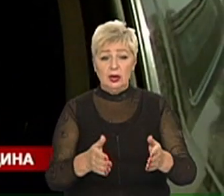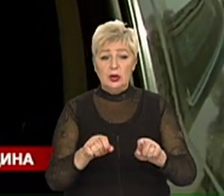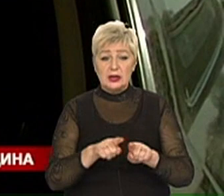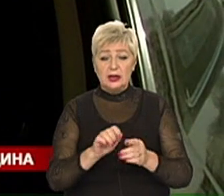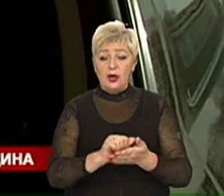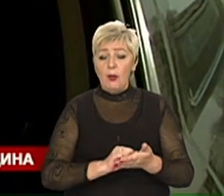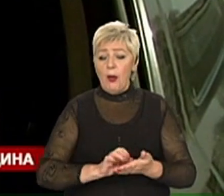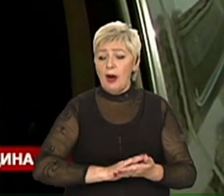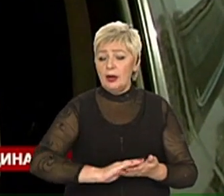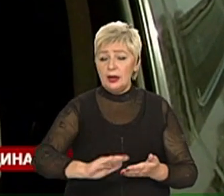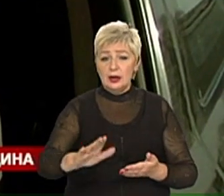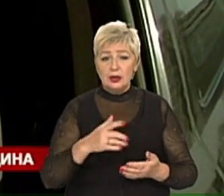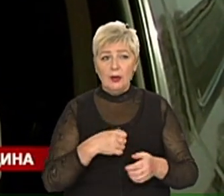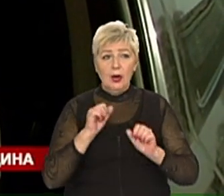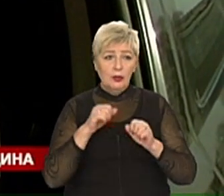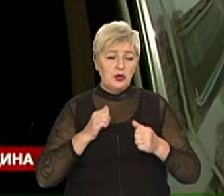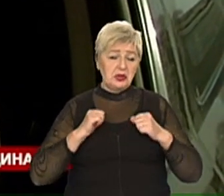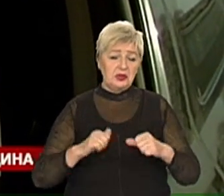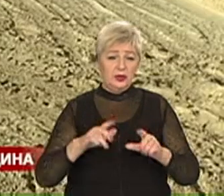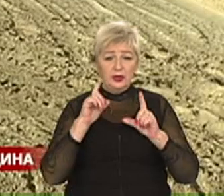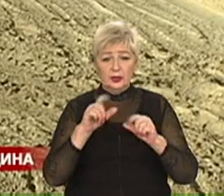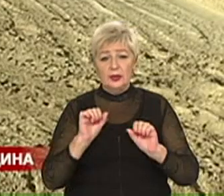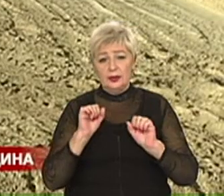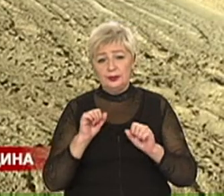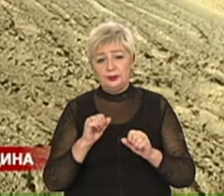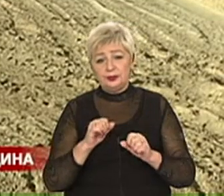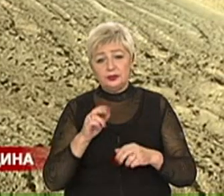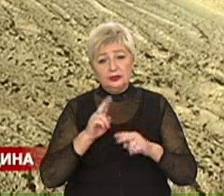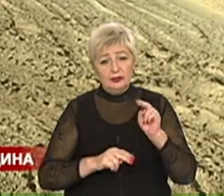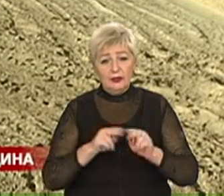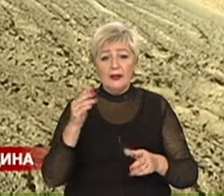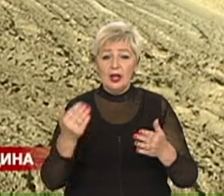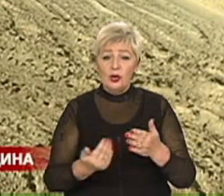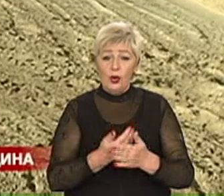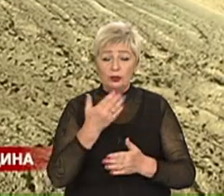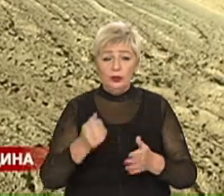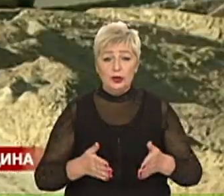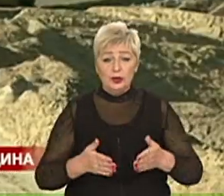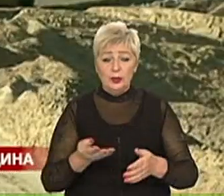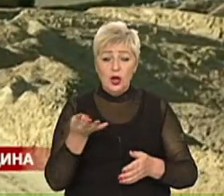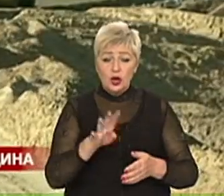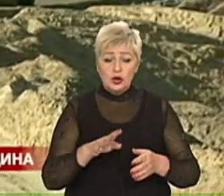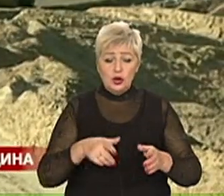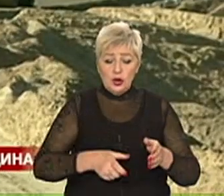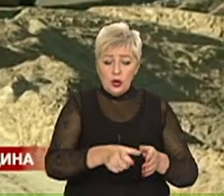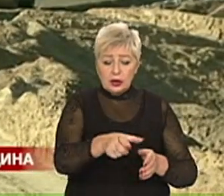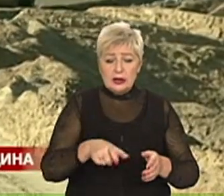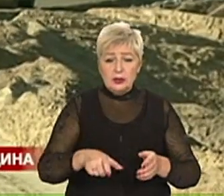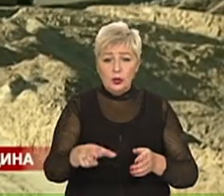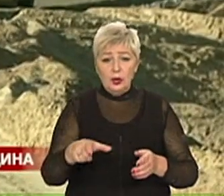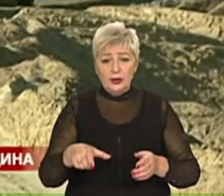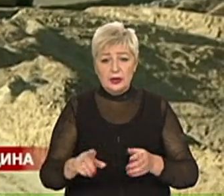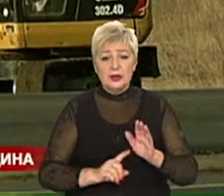можно будет спокойно добраться, ни о чем не задумываясь, и планировать свое время, и чужое. Будівництво нової чотирисмугової траси почали